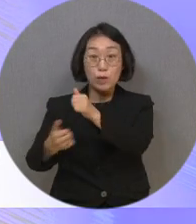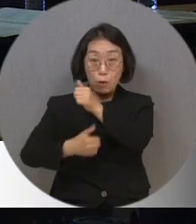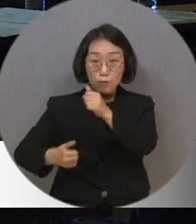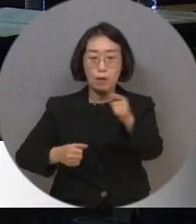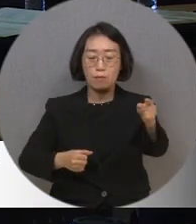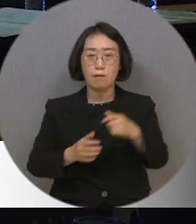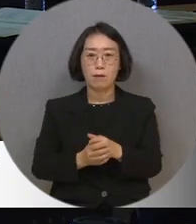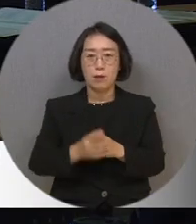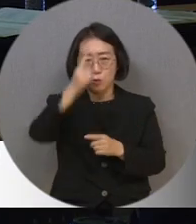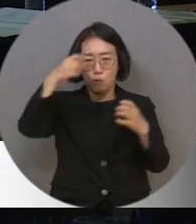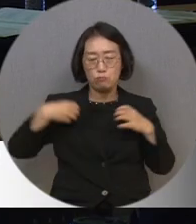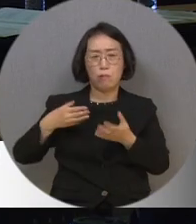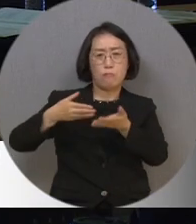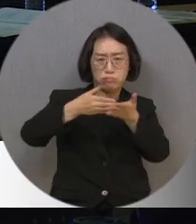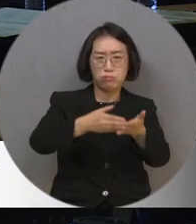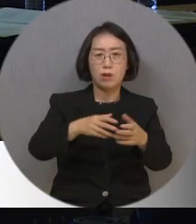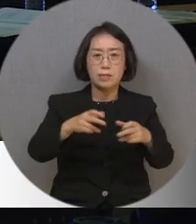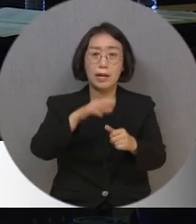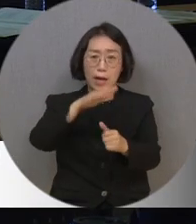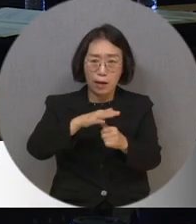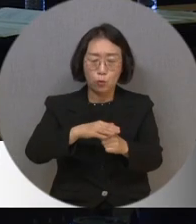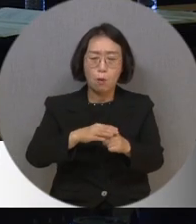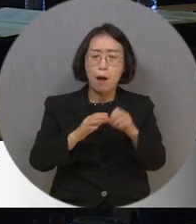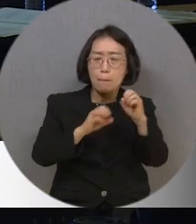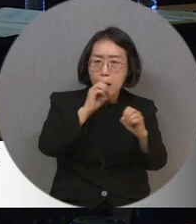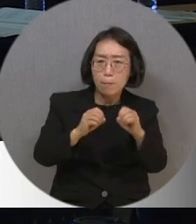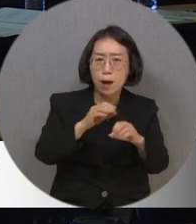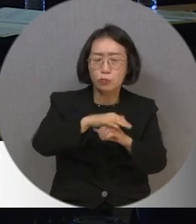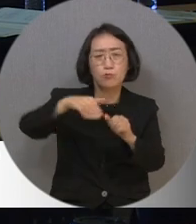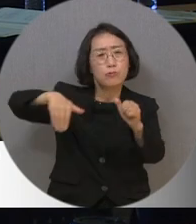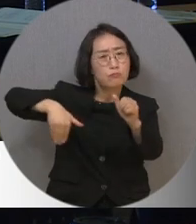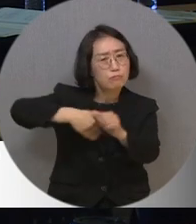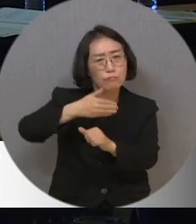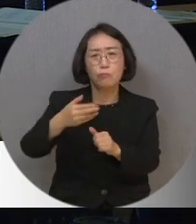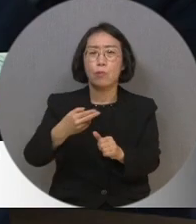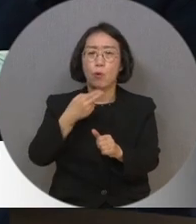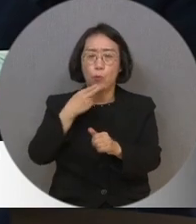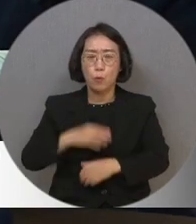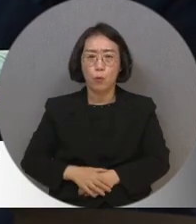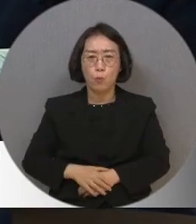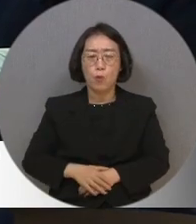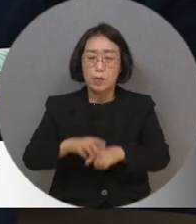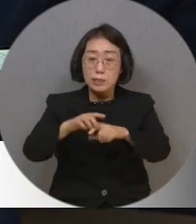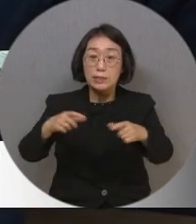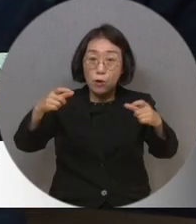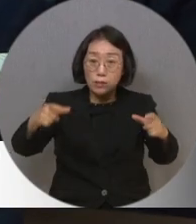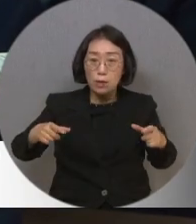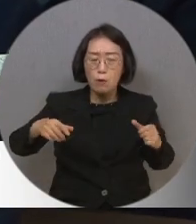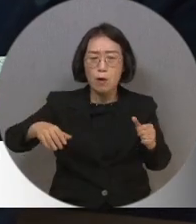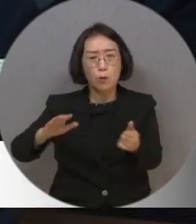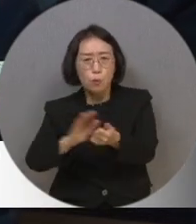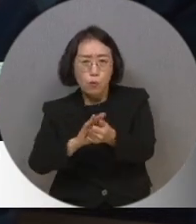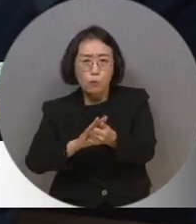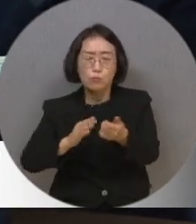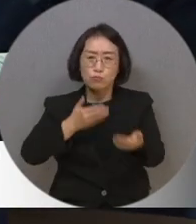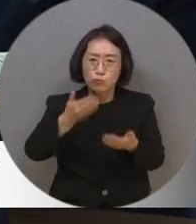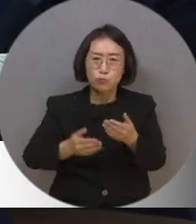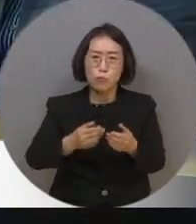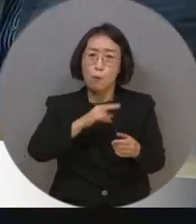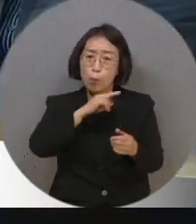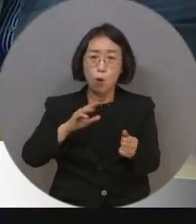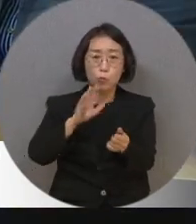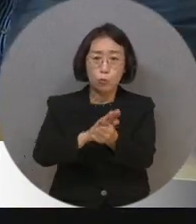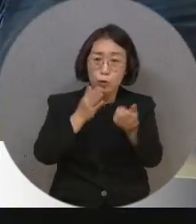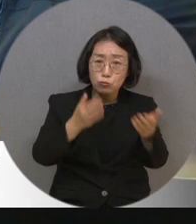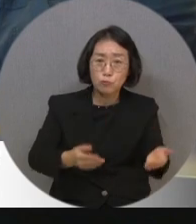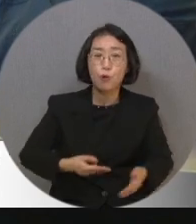장애아동이 자신의 견해를 표명할 수 있는 메커니즘이 없고 장애아동을 위한 일반 지역사회 기반 서비스의 접근성이